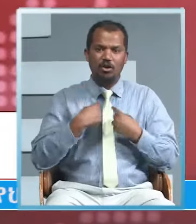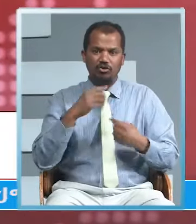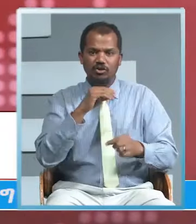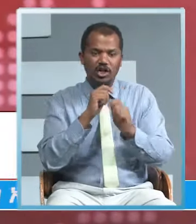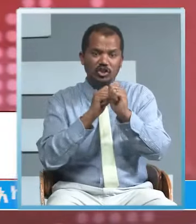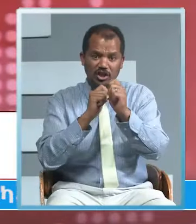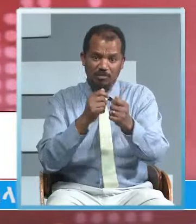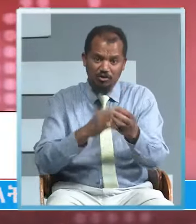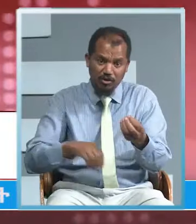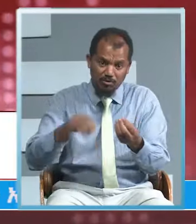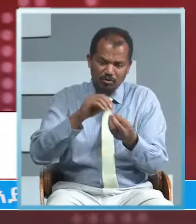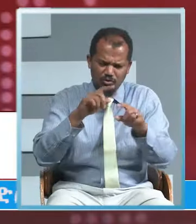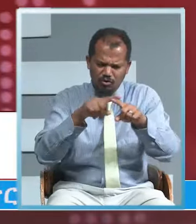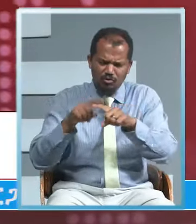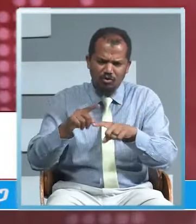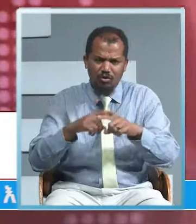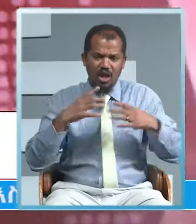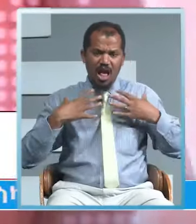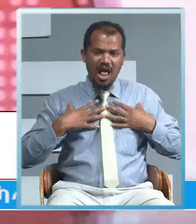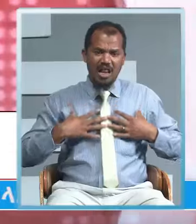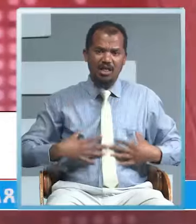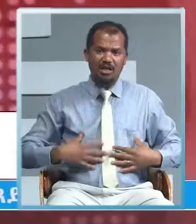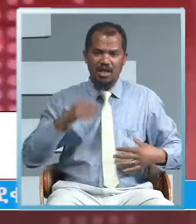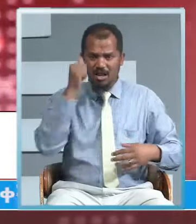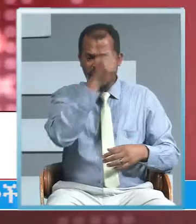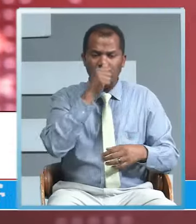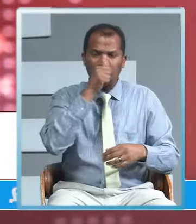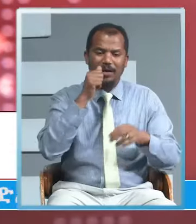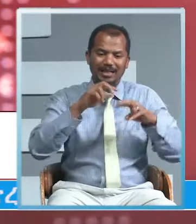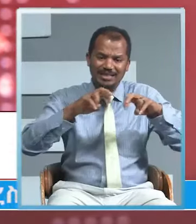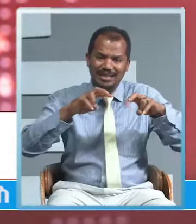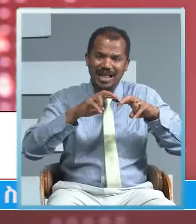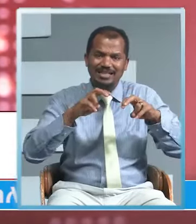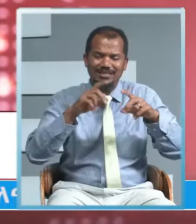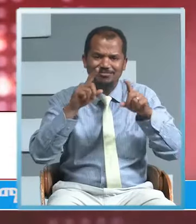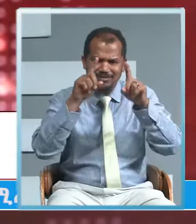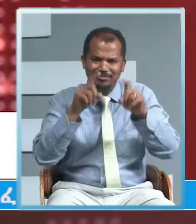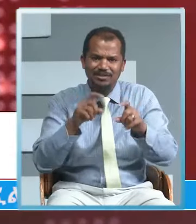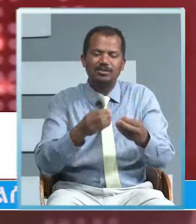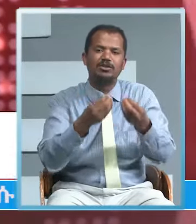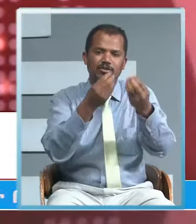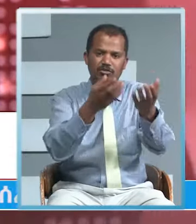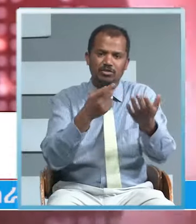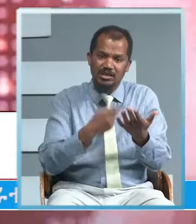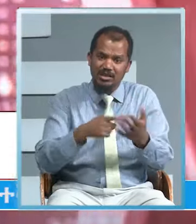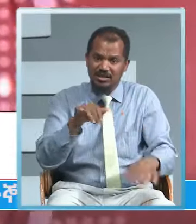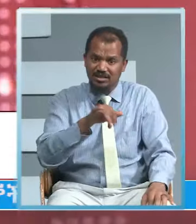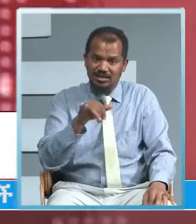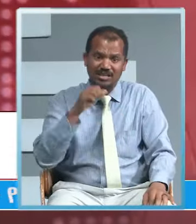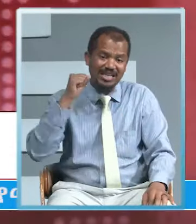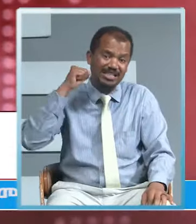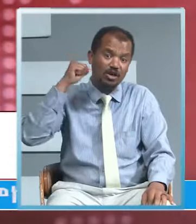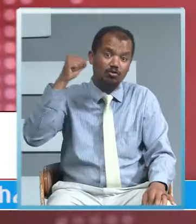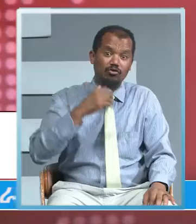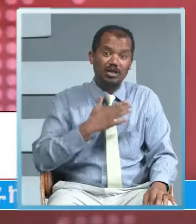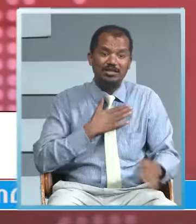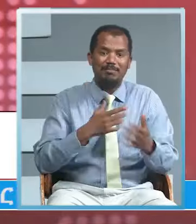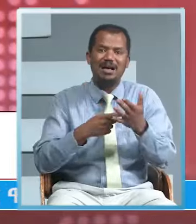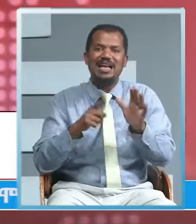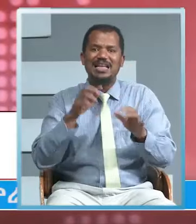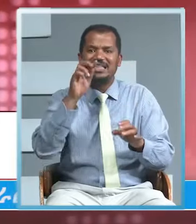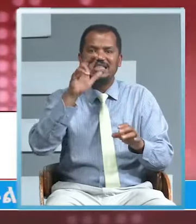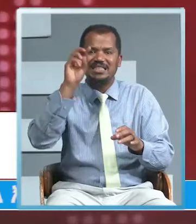ሜዳዮችንና ሽልማቶችን ጨምሮ ልዩ ልዩ አልባሳቶች ለኢትዮጵያ ጥናትና ምርምር ተቋም ተበረከተ። እንዲህ አይነት የጀግኖቻችን